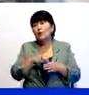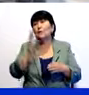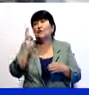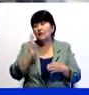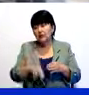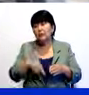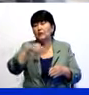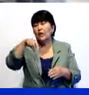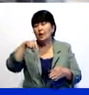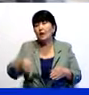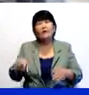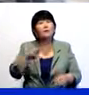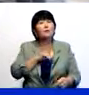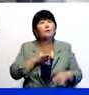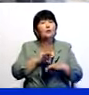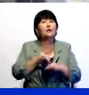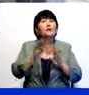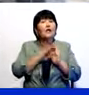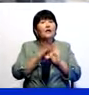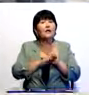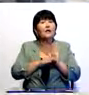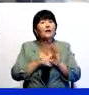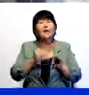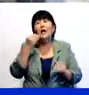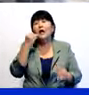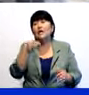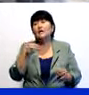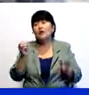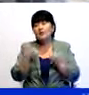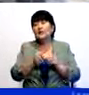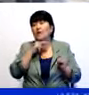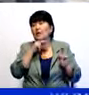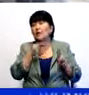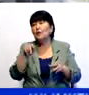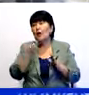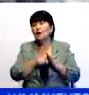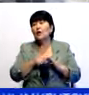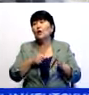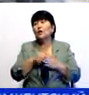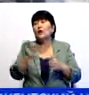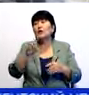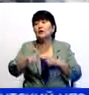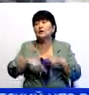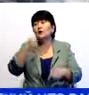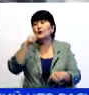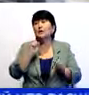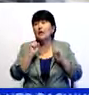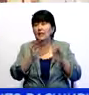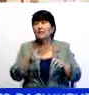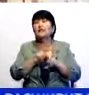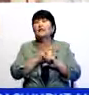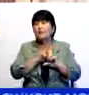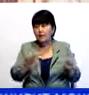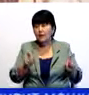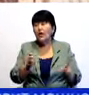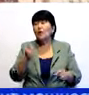завершим бурение. Все работы ведутся по графику. Качество на постоянном контроле. До октября следующего года сдадим объект.